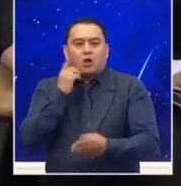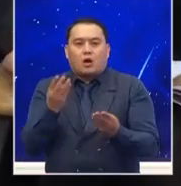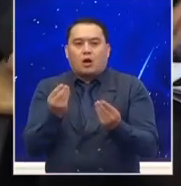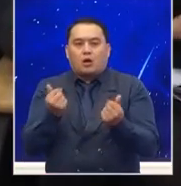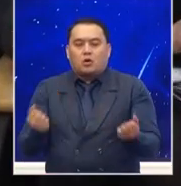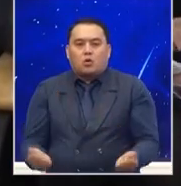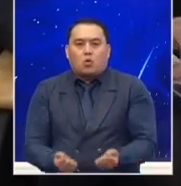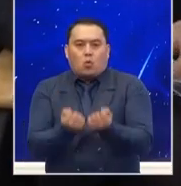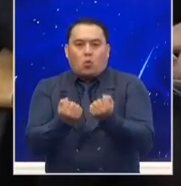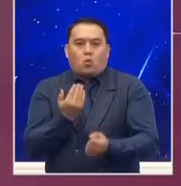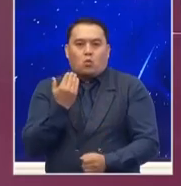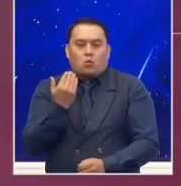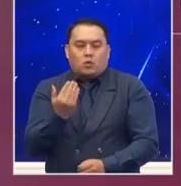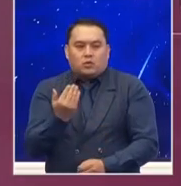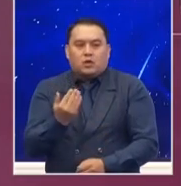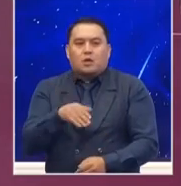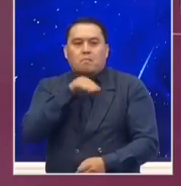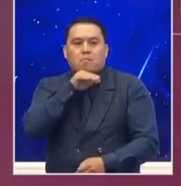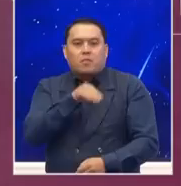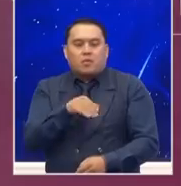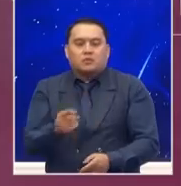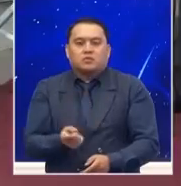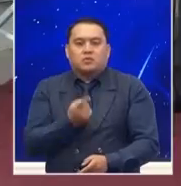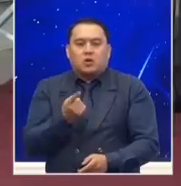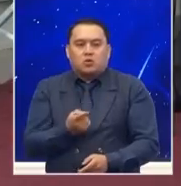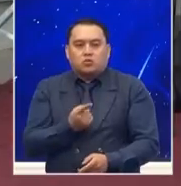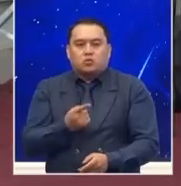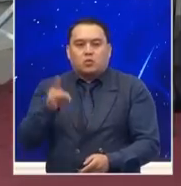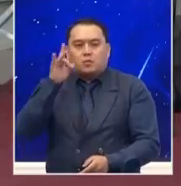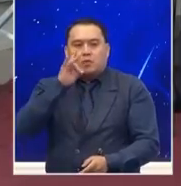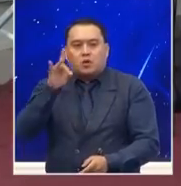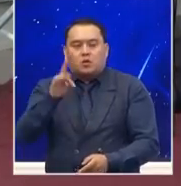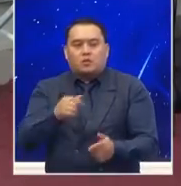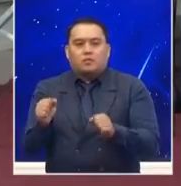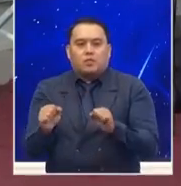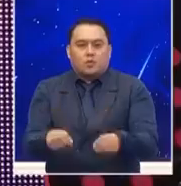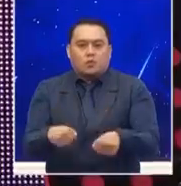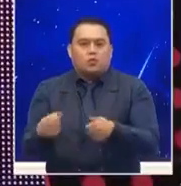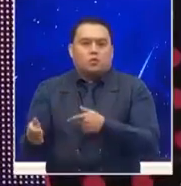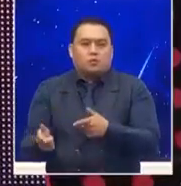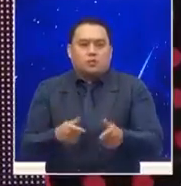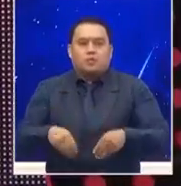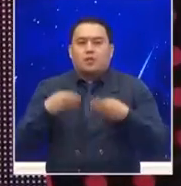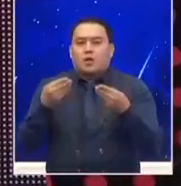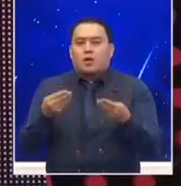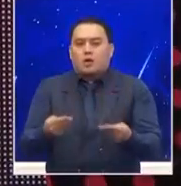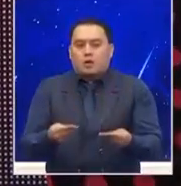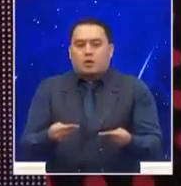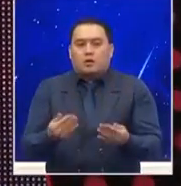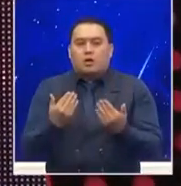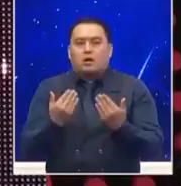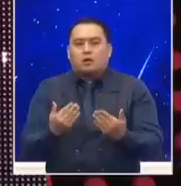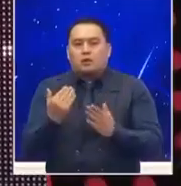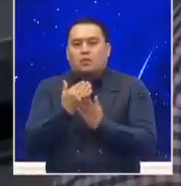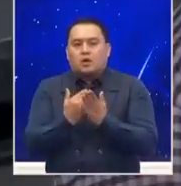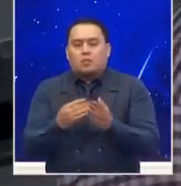ғана емес. Болашақта олар тәжірибелі мамандардан дәріс алып, жеке брендтерін шығаруға мүмкіндік алмақ. Салтанатты жиын соңы концерттік